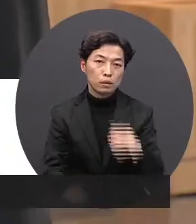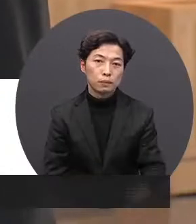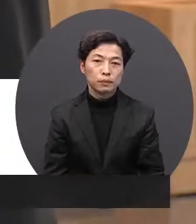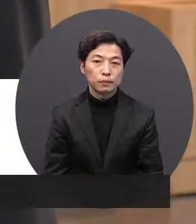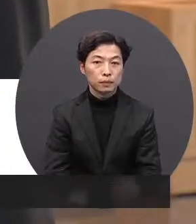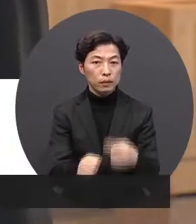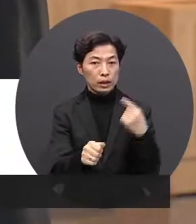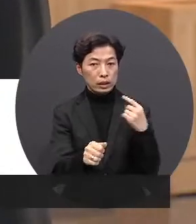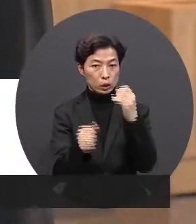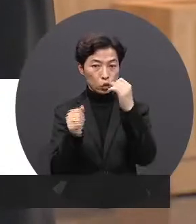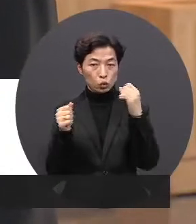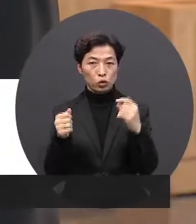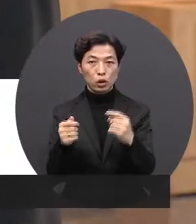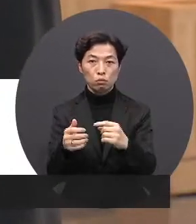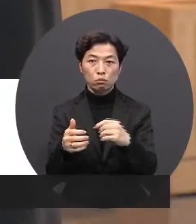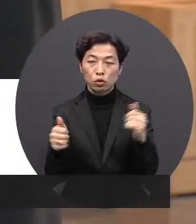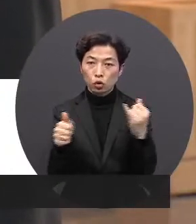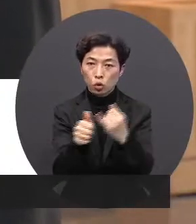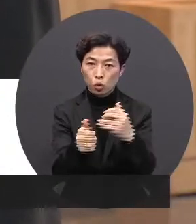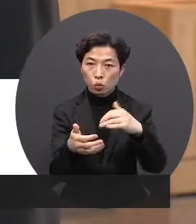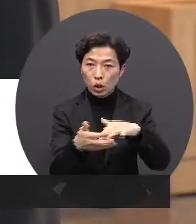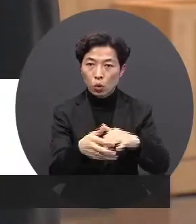지난해 충북 전체 혼인 건수는